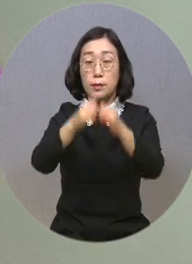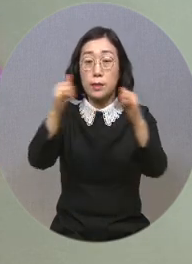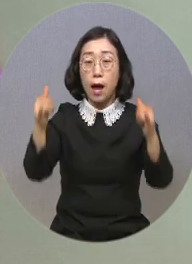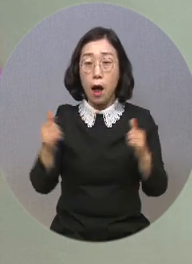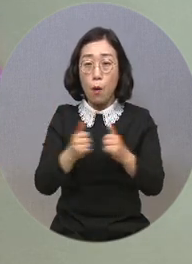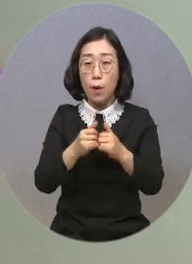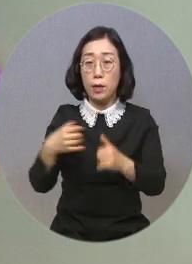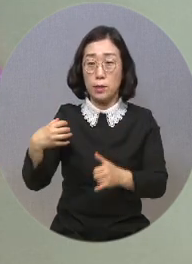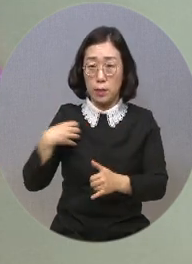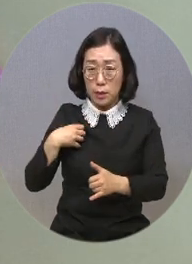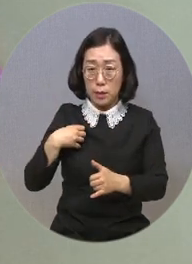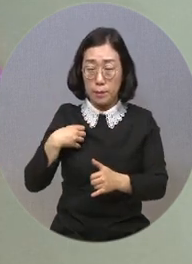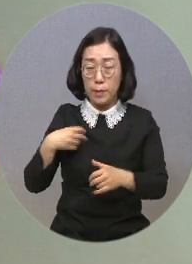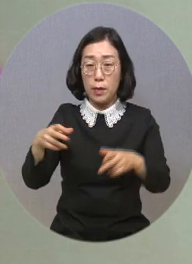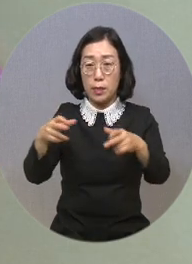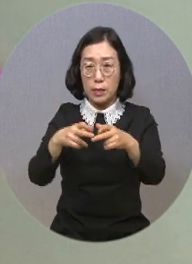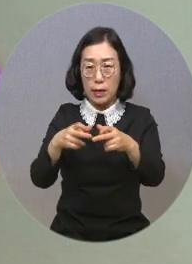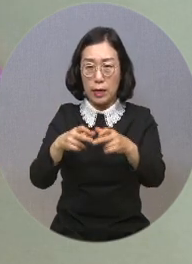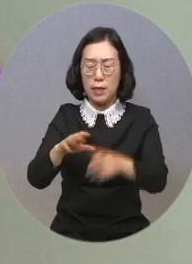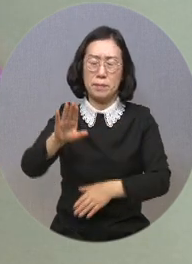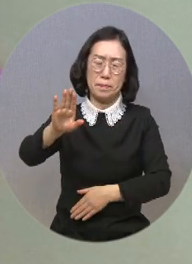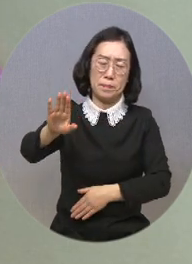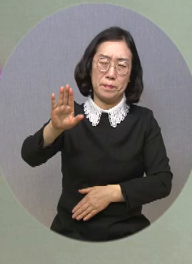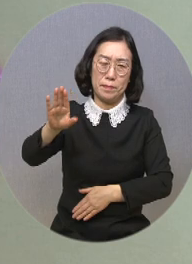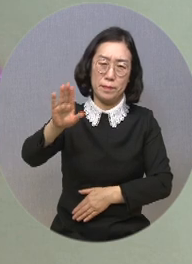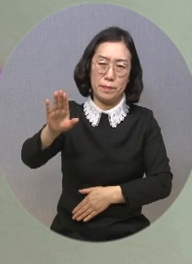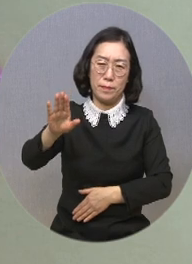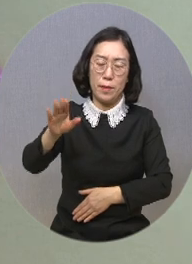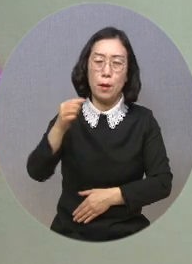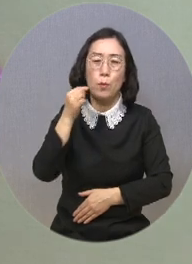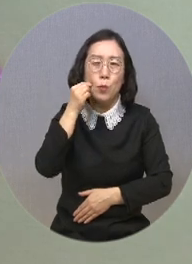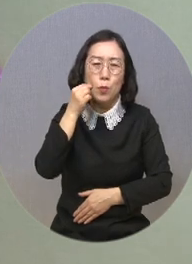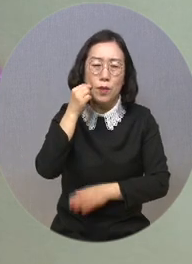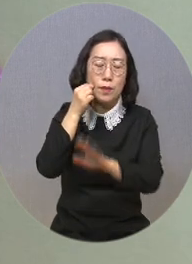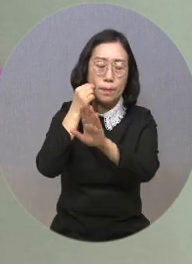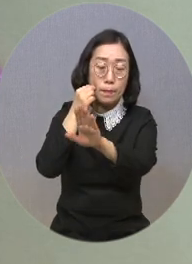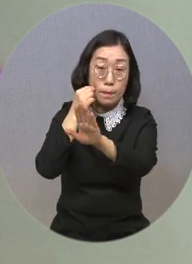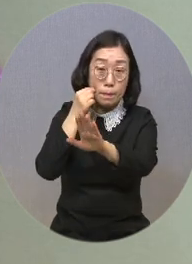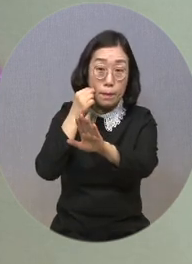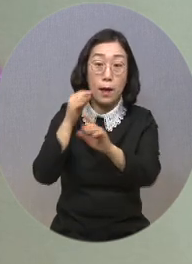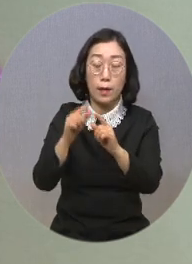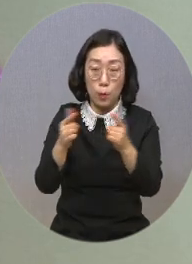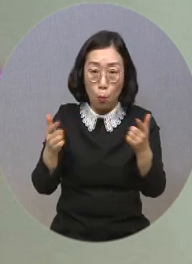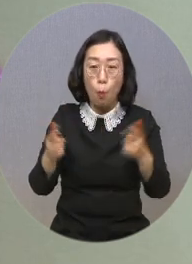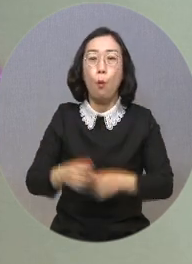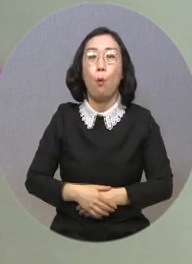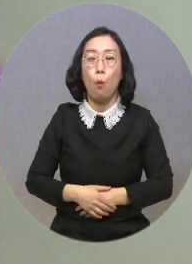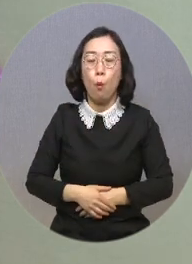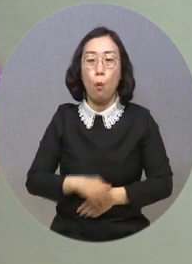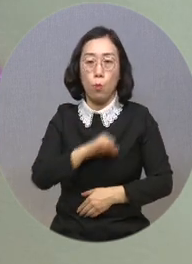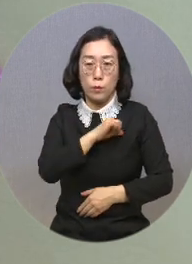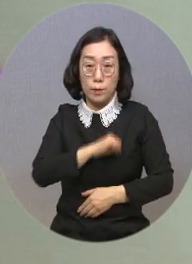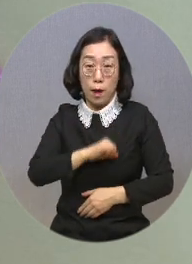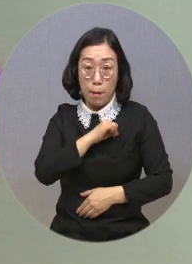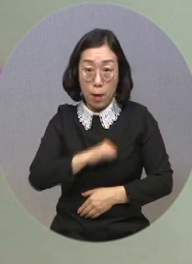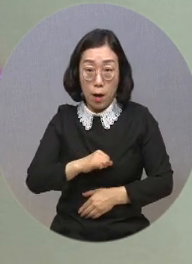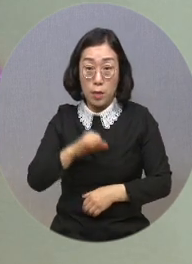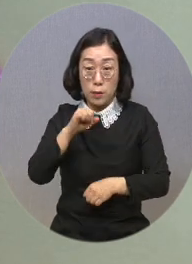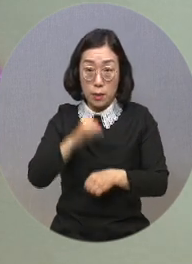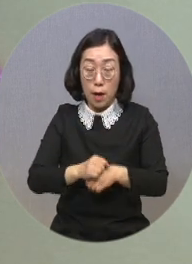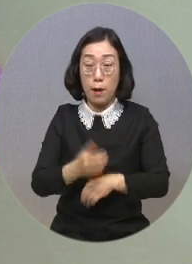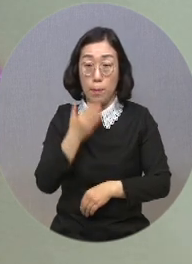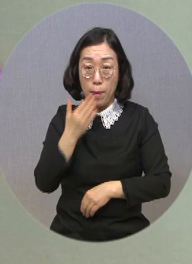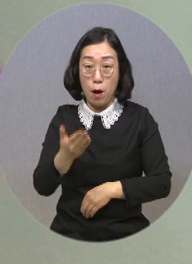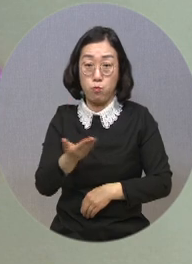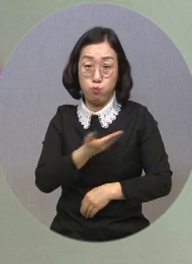찾고 배제하고 장애인이니까 당신들은 못해가 아니라 네. 이런 장점을 좀 부각시켜서 이 장애인들이